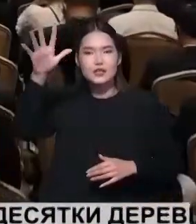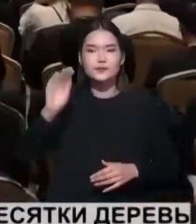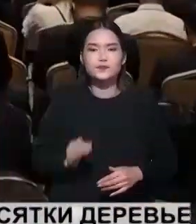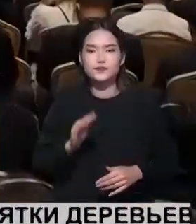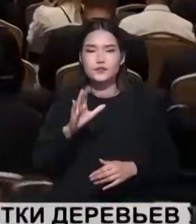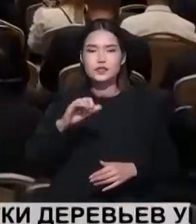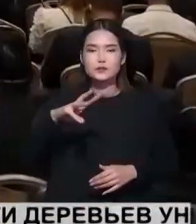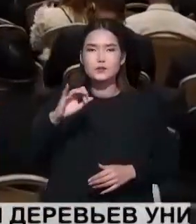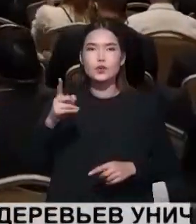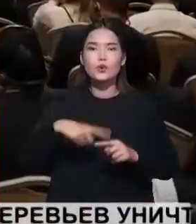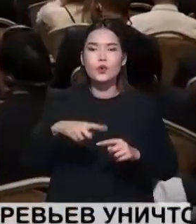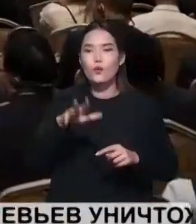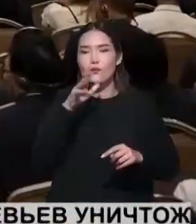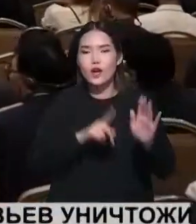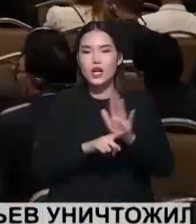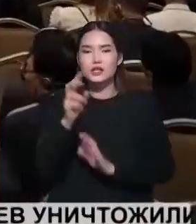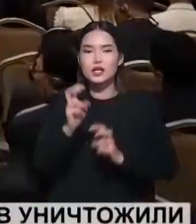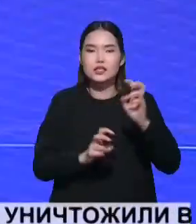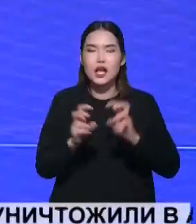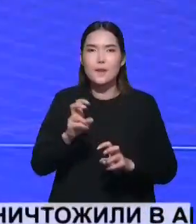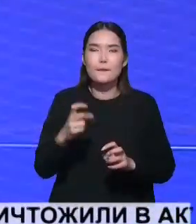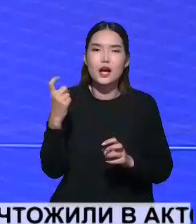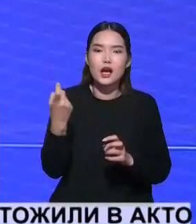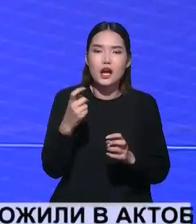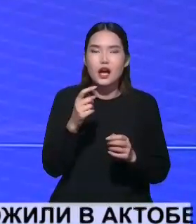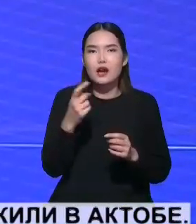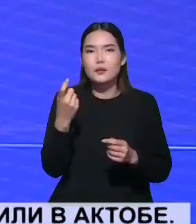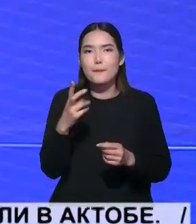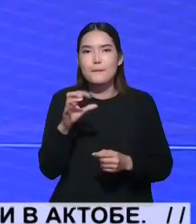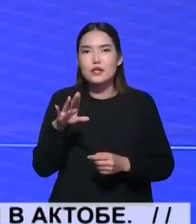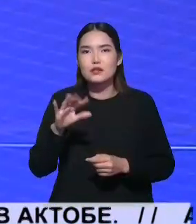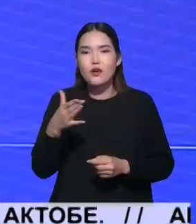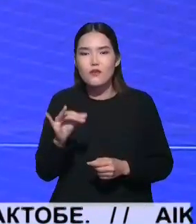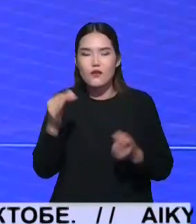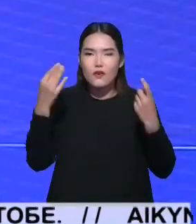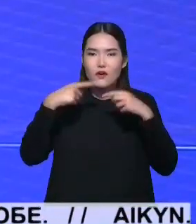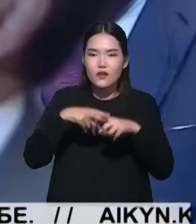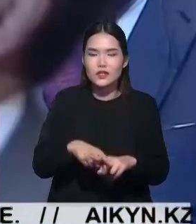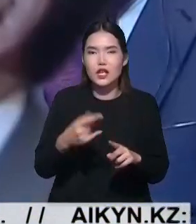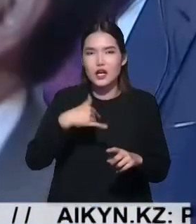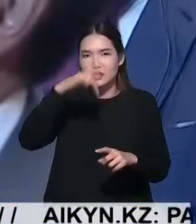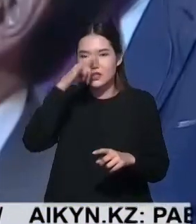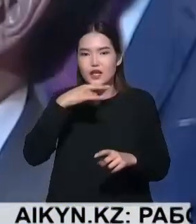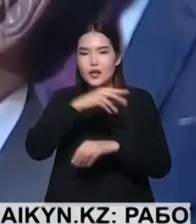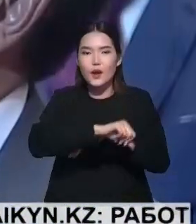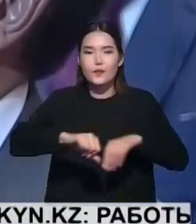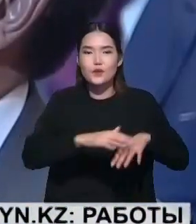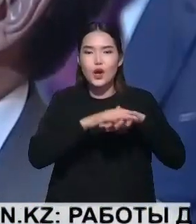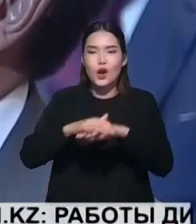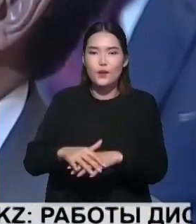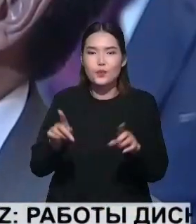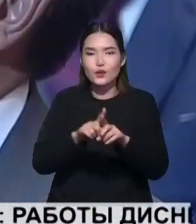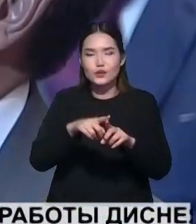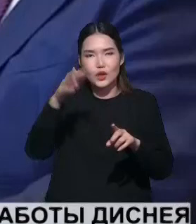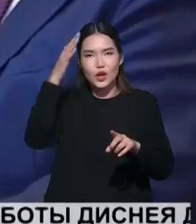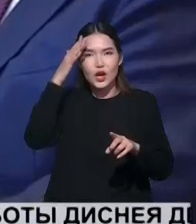в скором времени начнет производство бытовой техники в Казахстане. Также в нашей стране станет на один иностранный банк больше.